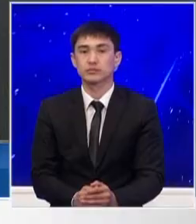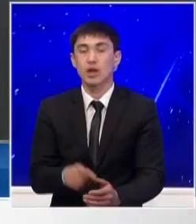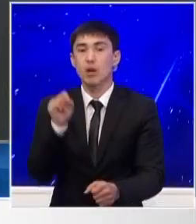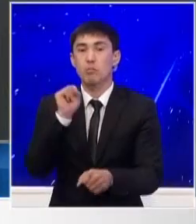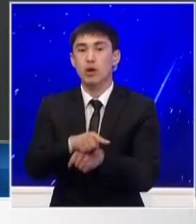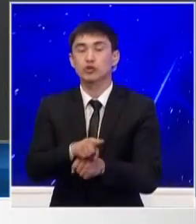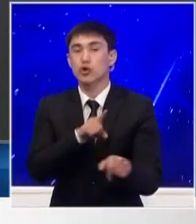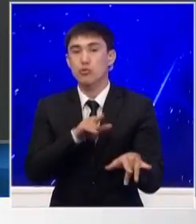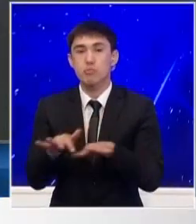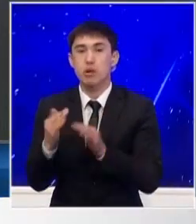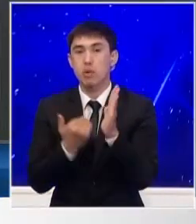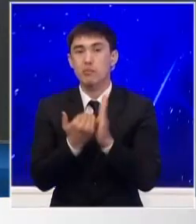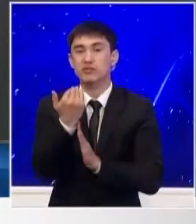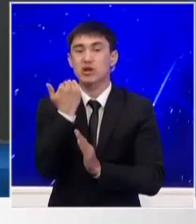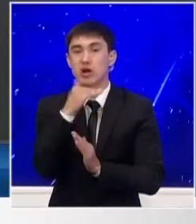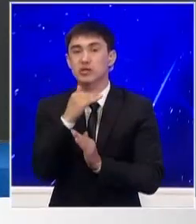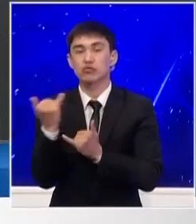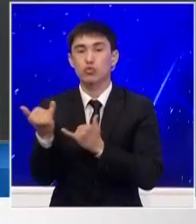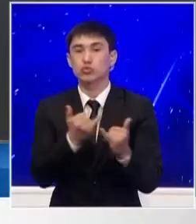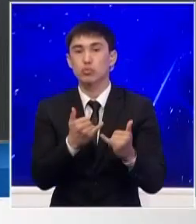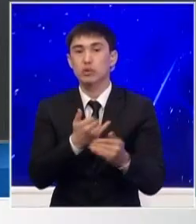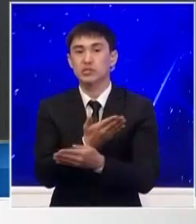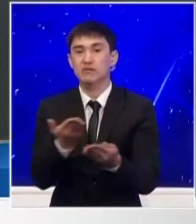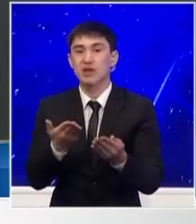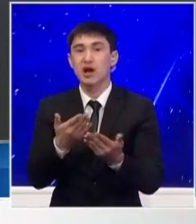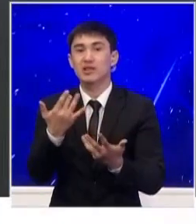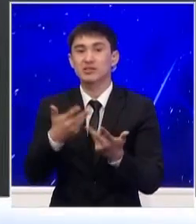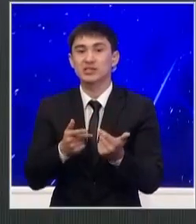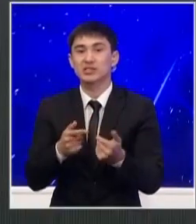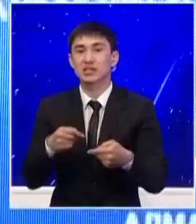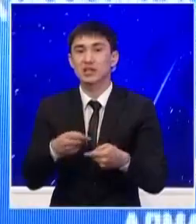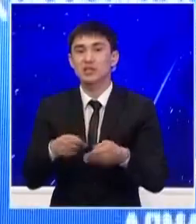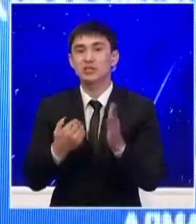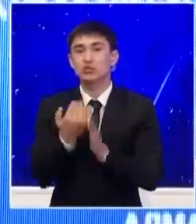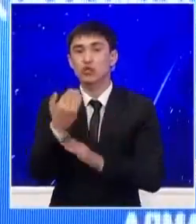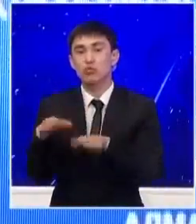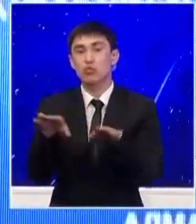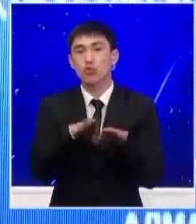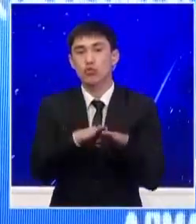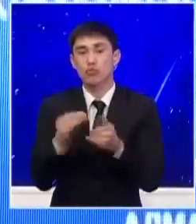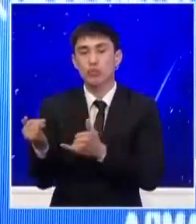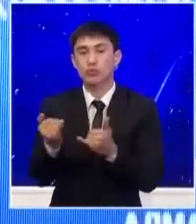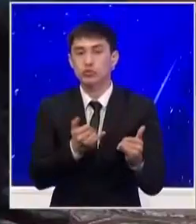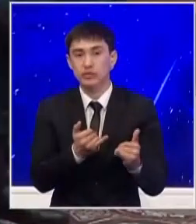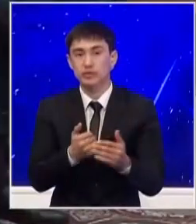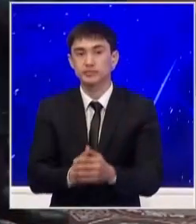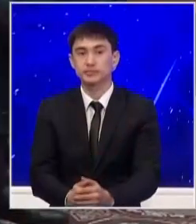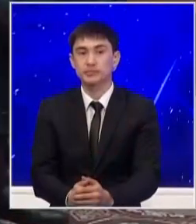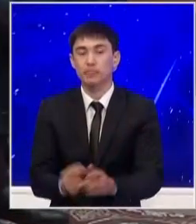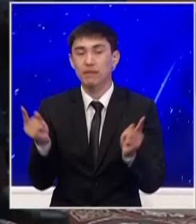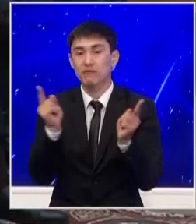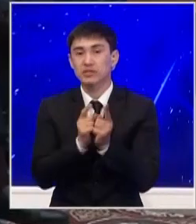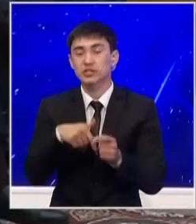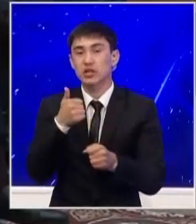Поручаю принять меры по повышению качества услуг, предоставляемых в средствах размещения с высоким уровнем обслуживания. Встреча с